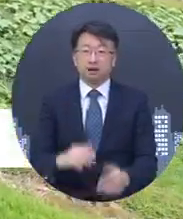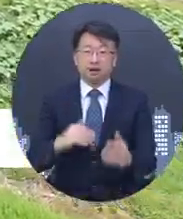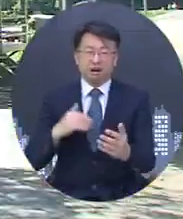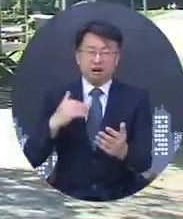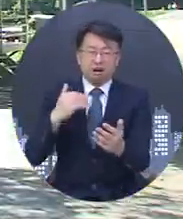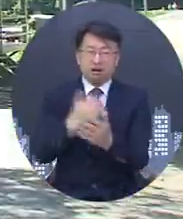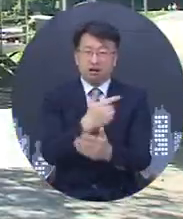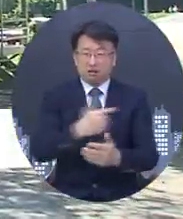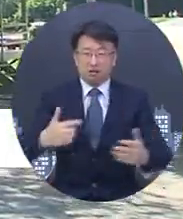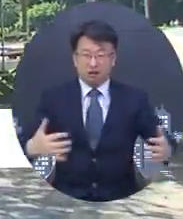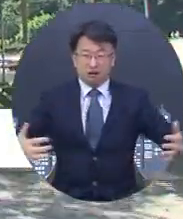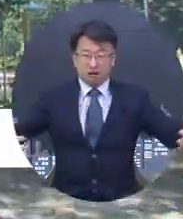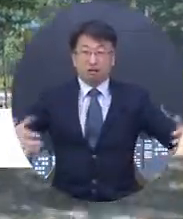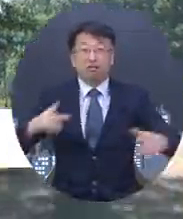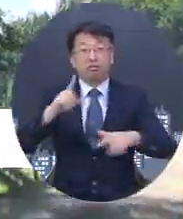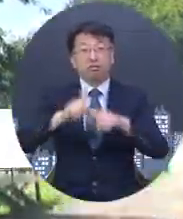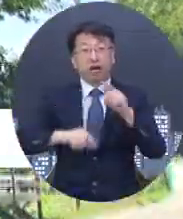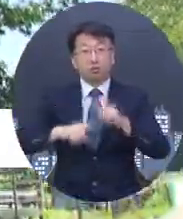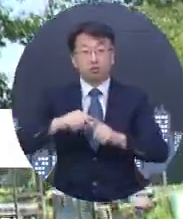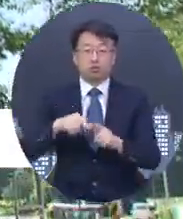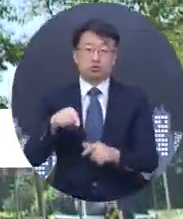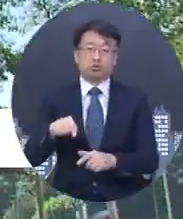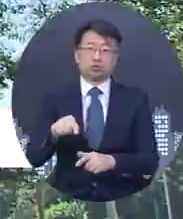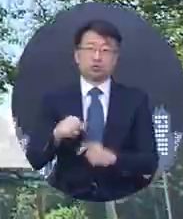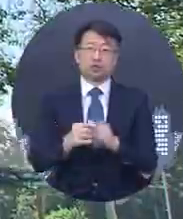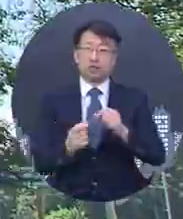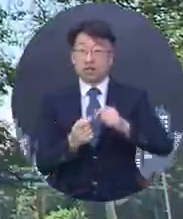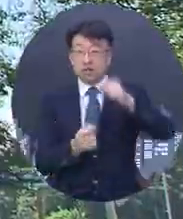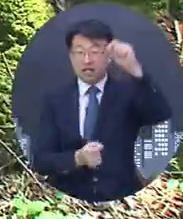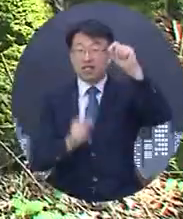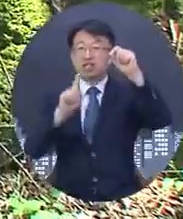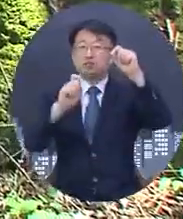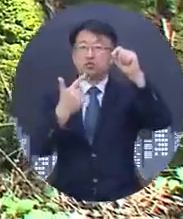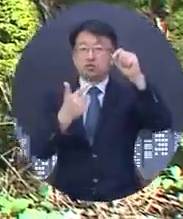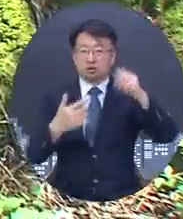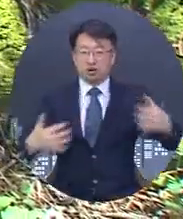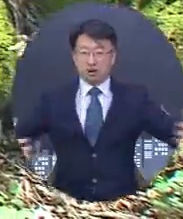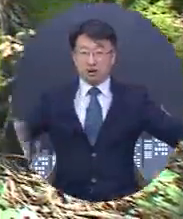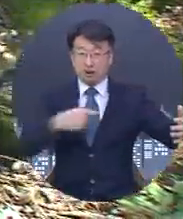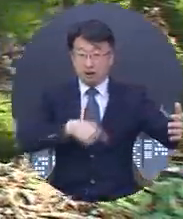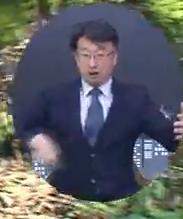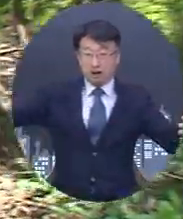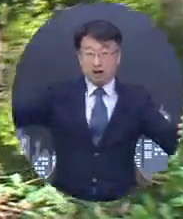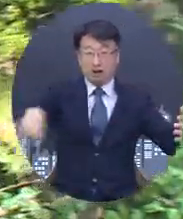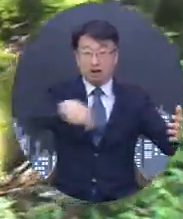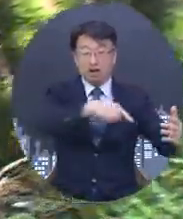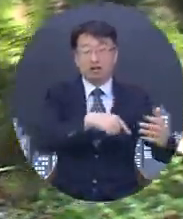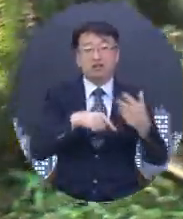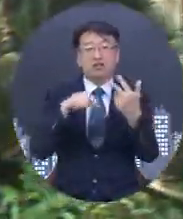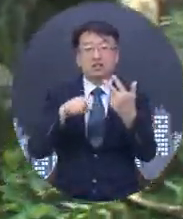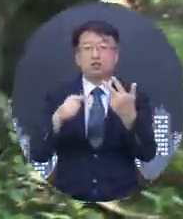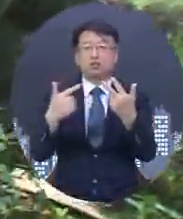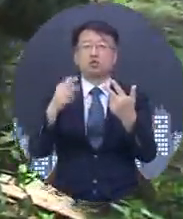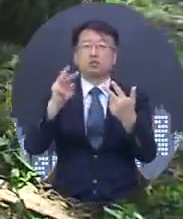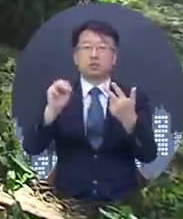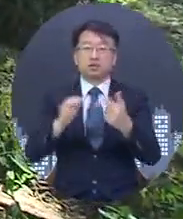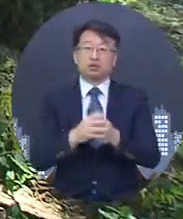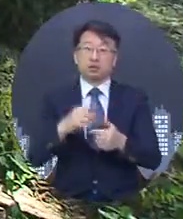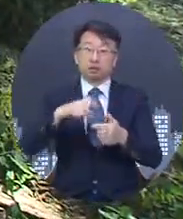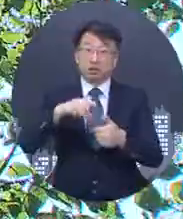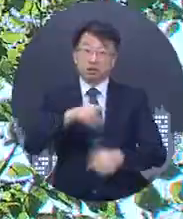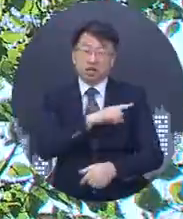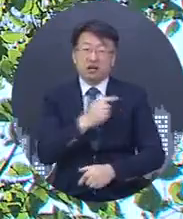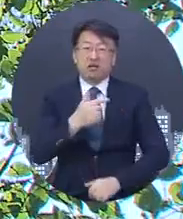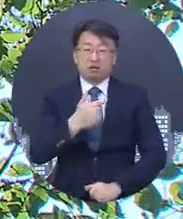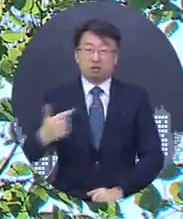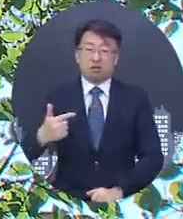웅장한 나무가 마을 어귀를 지키고 있습니다. 키가 16m, 밑동 둘레 7.2m의 푸조나무로 경남에선